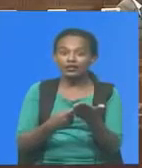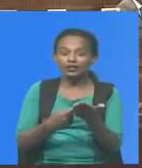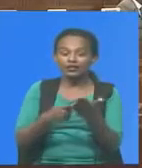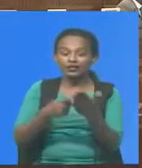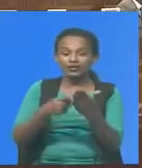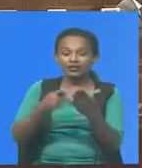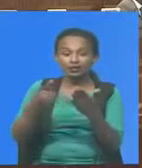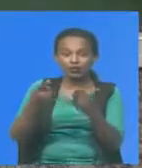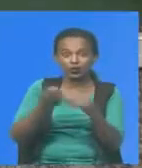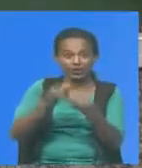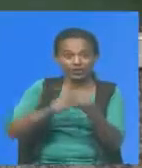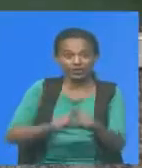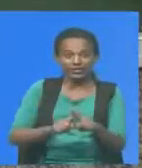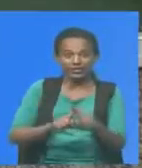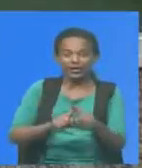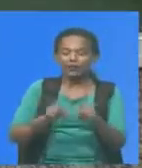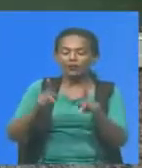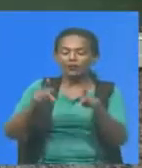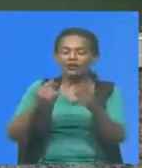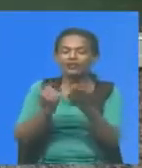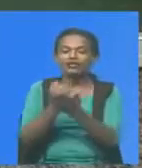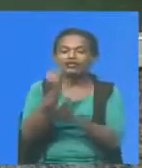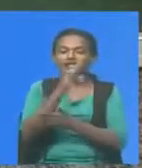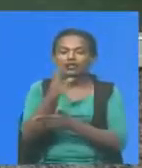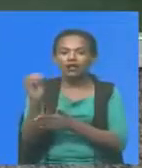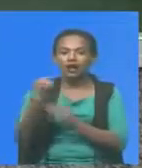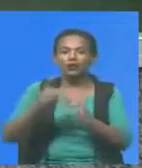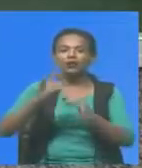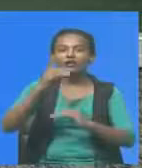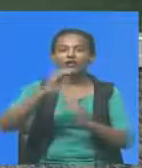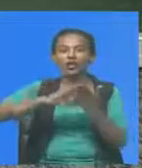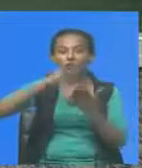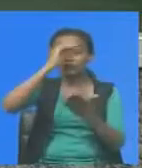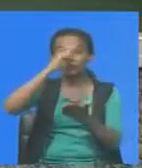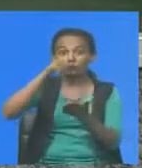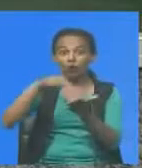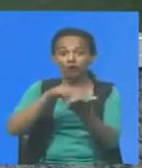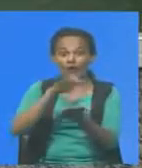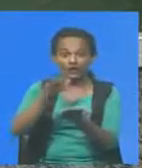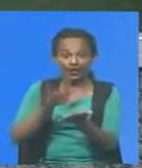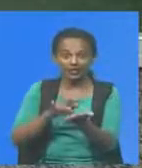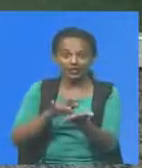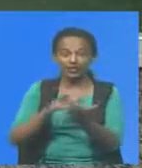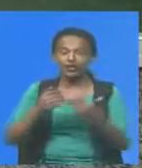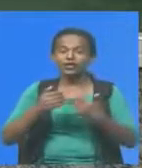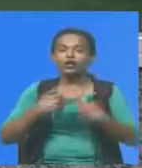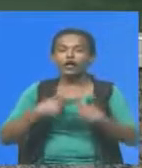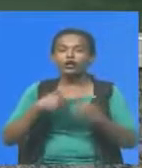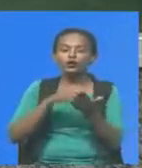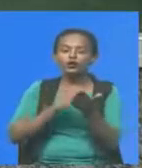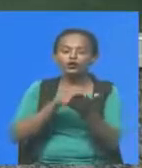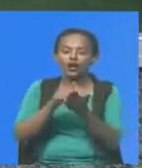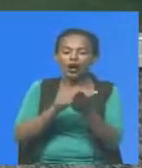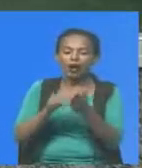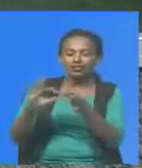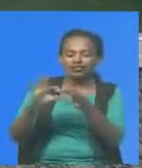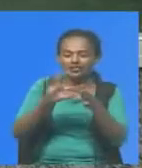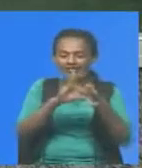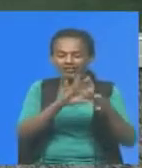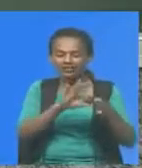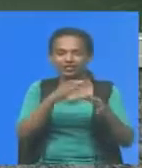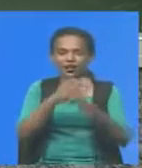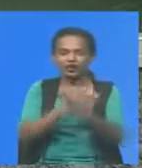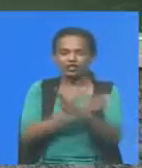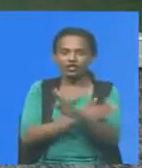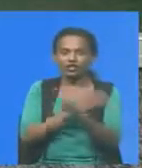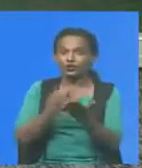ለመመከት በኢንዱስትሪና በከፍተኛ የትምህርት ተቋማት መካከል ያለውን ደካማ ትስስር ለማሻሻል